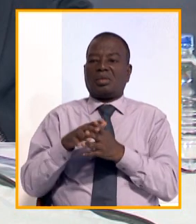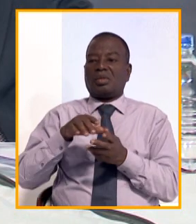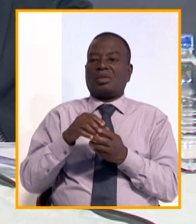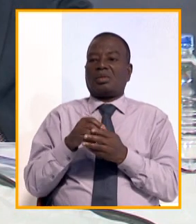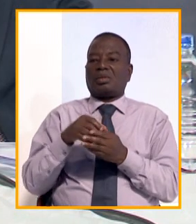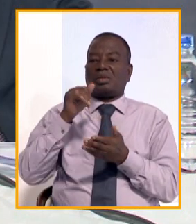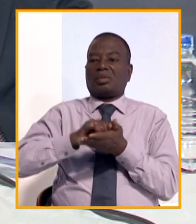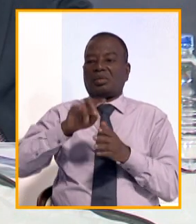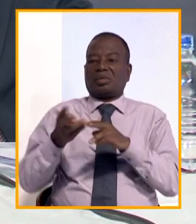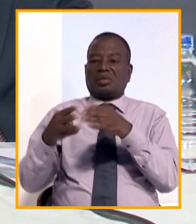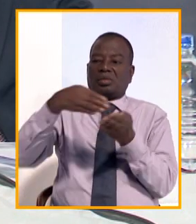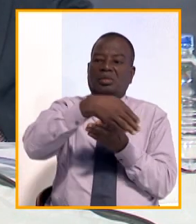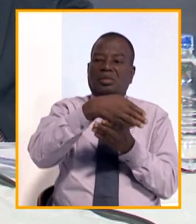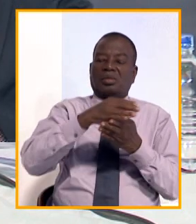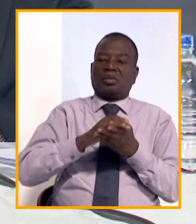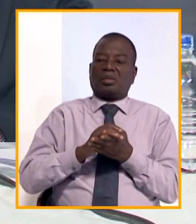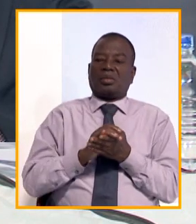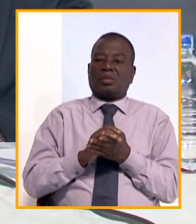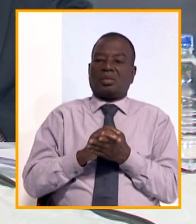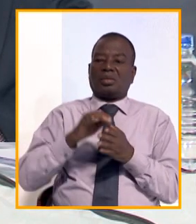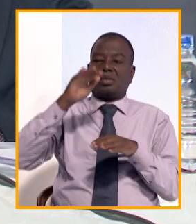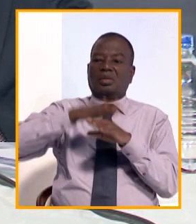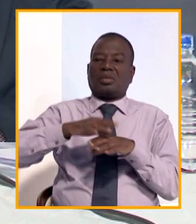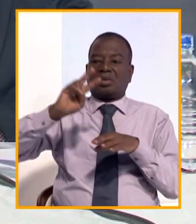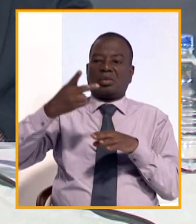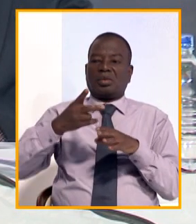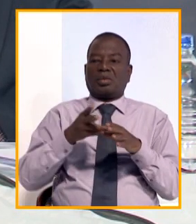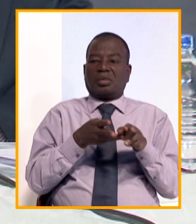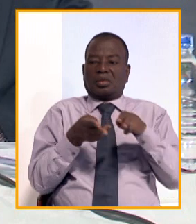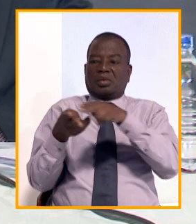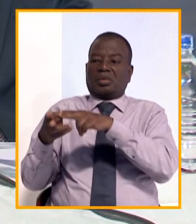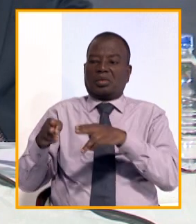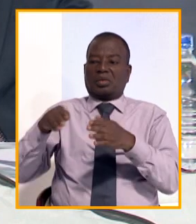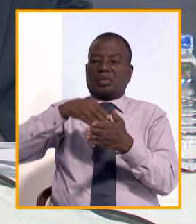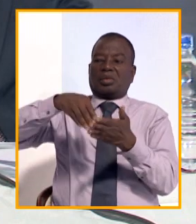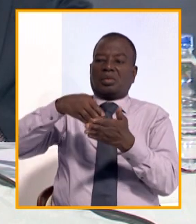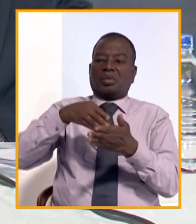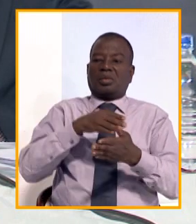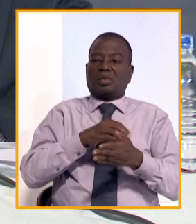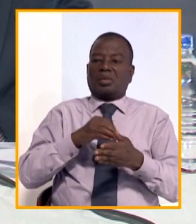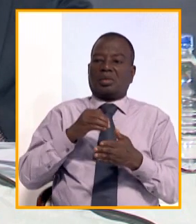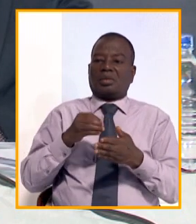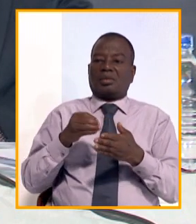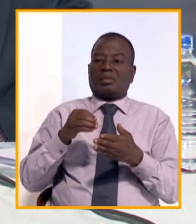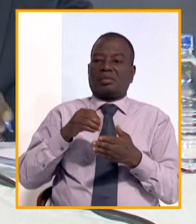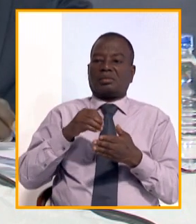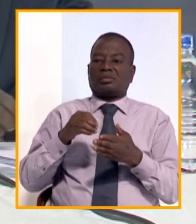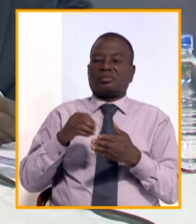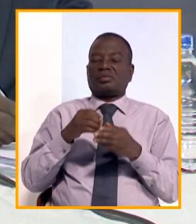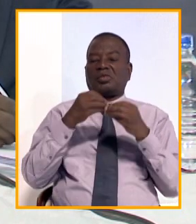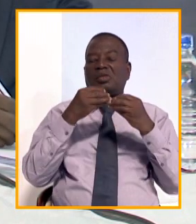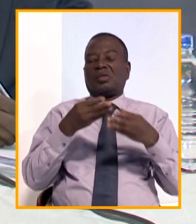sur l'autre voie. Pas sur la première voie, mais sur la deuxième voie au milieu. Vu la vitesse, est-ce qu'il y a eu perte de